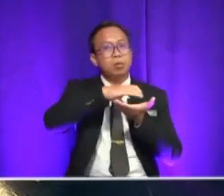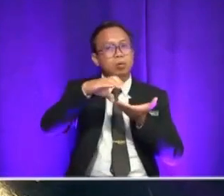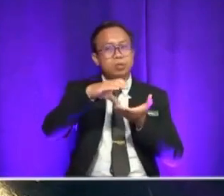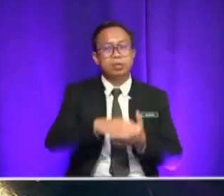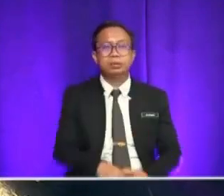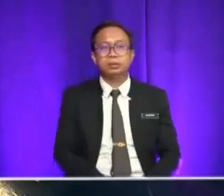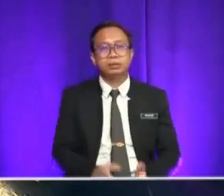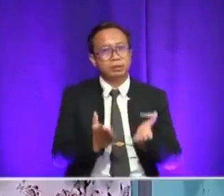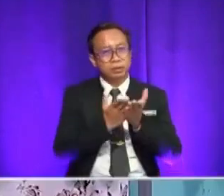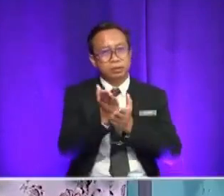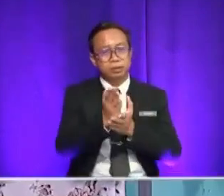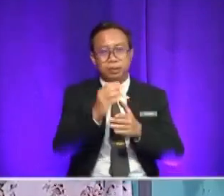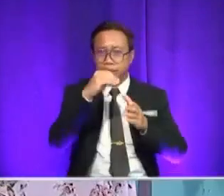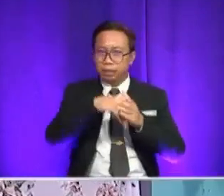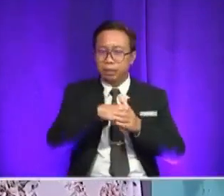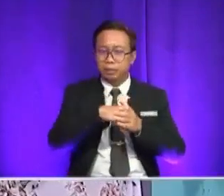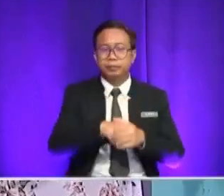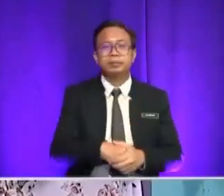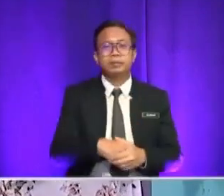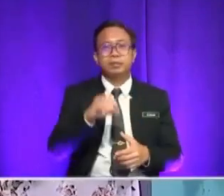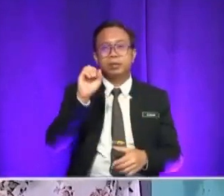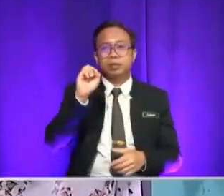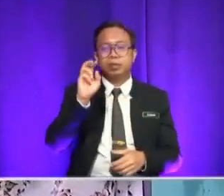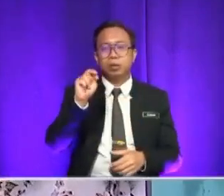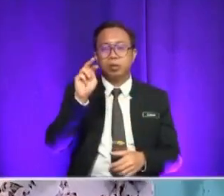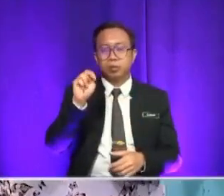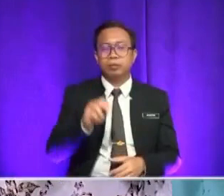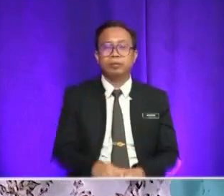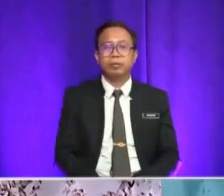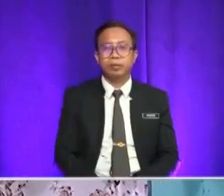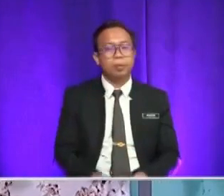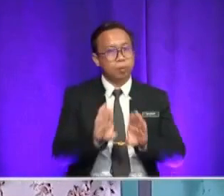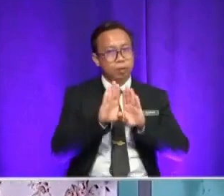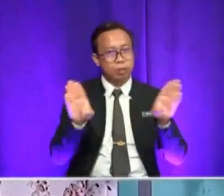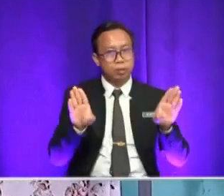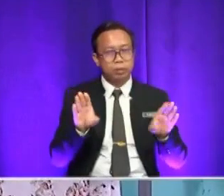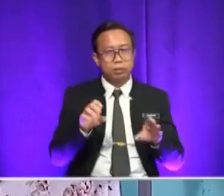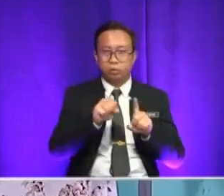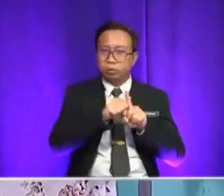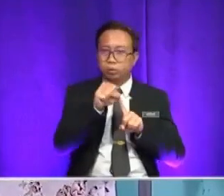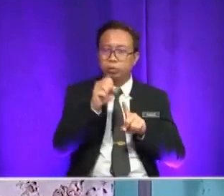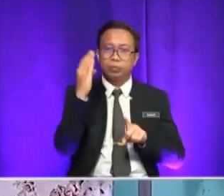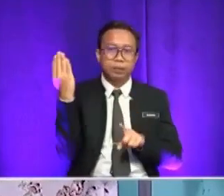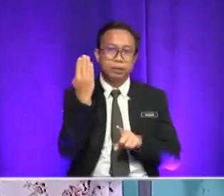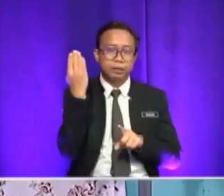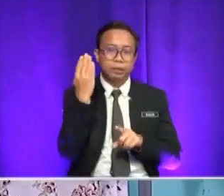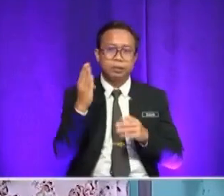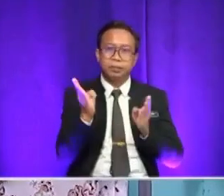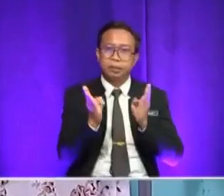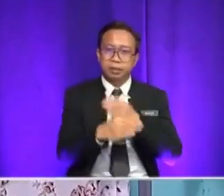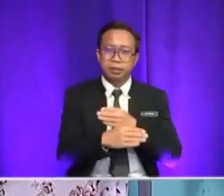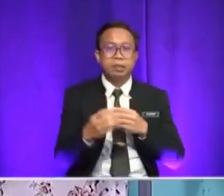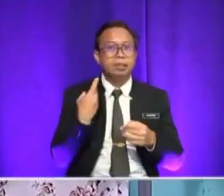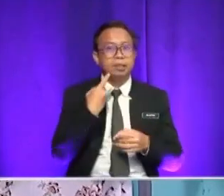Okey, seterusnya dalam keadaan on. Okey, dalam keadaan on maksudnya suhu biasa, suhu bilik. Okey.